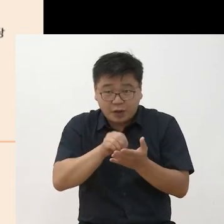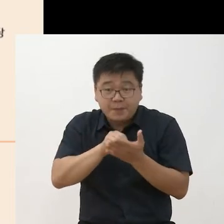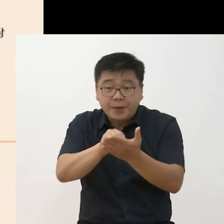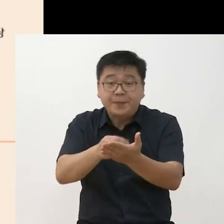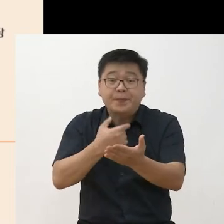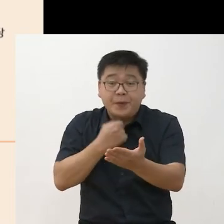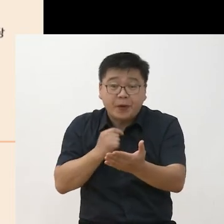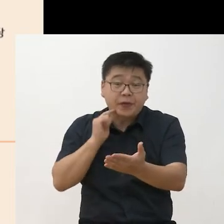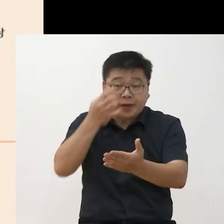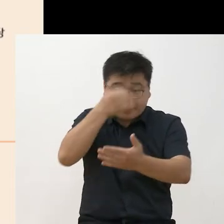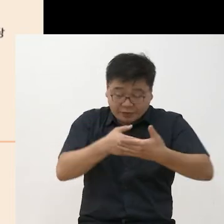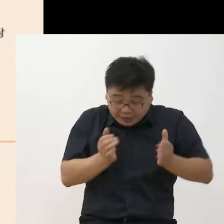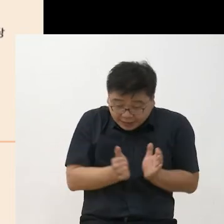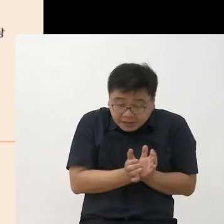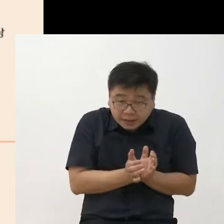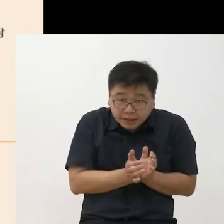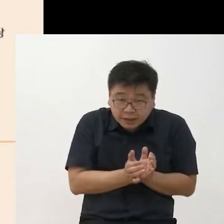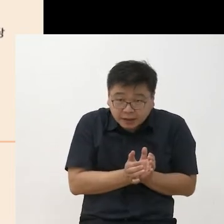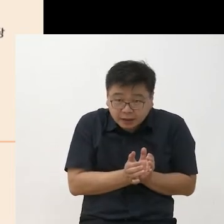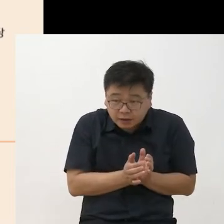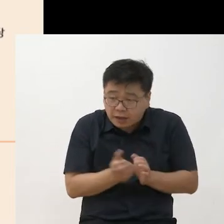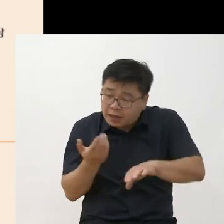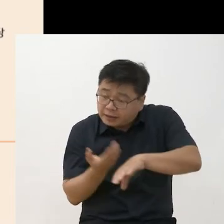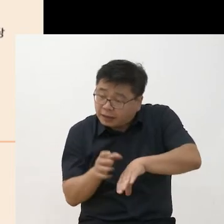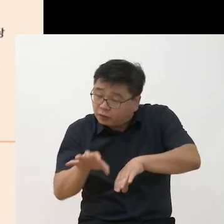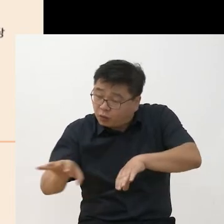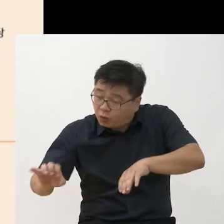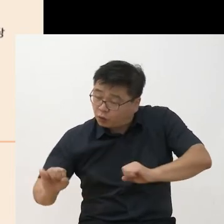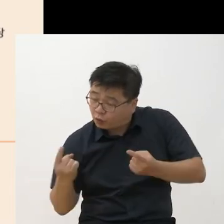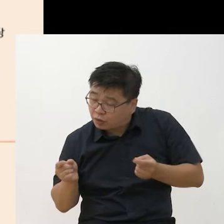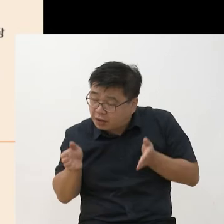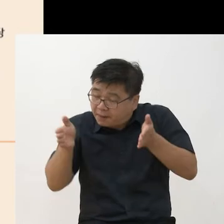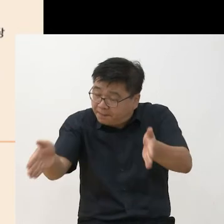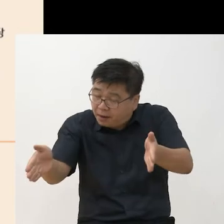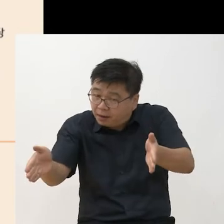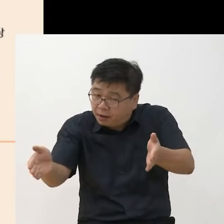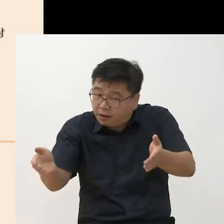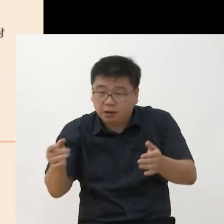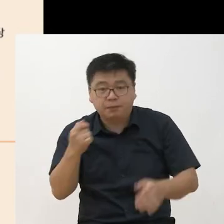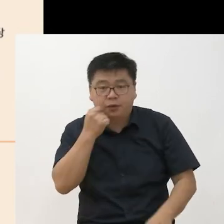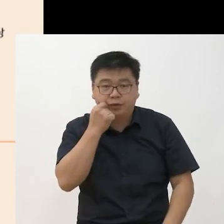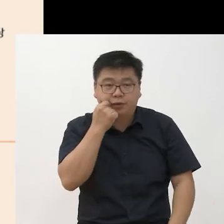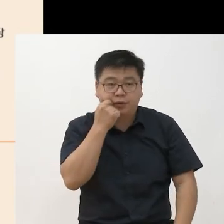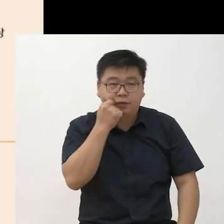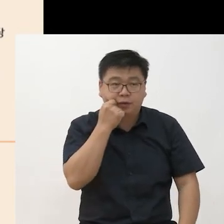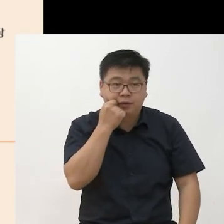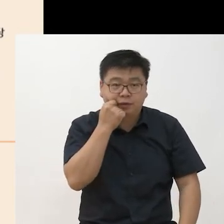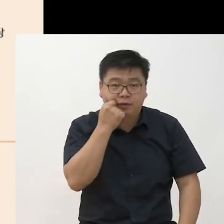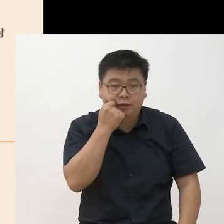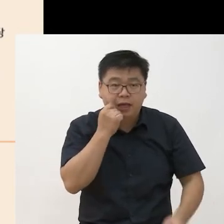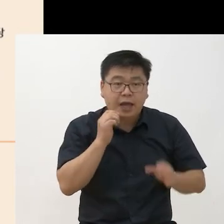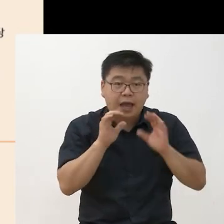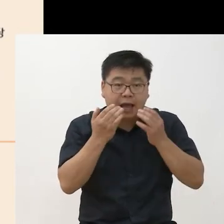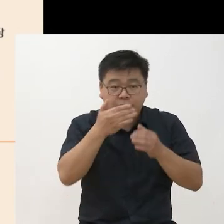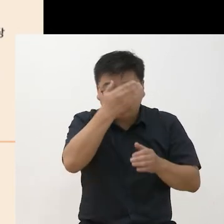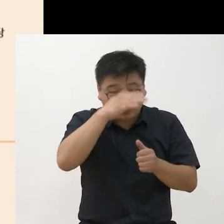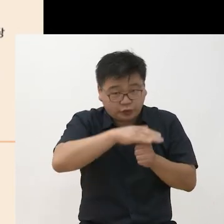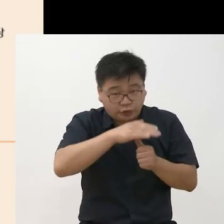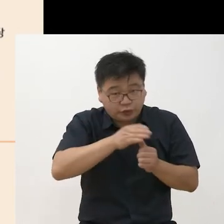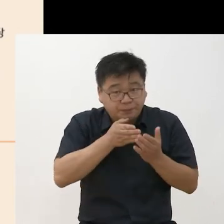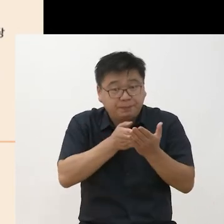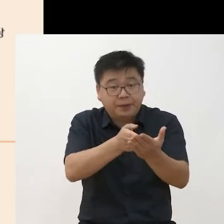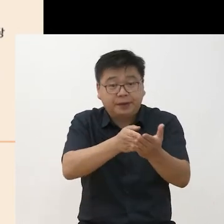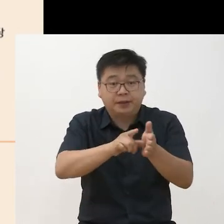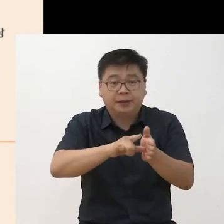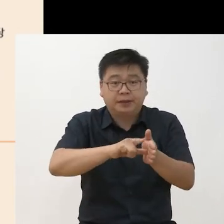단체는 국민 일반이나 특수 분야를 중복해서 신청하실 수 없습니다. 아동 청소년 분야를 신청하실